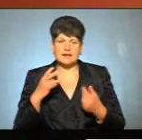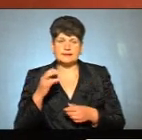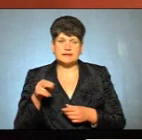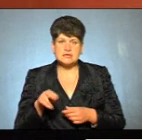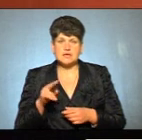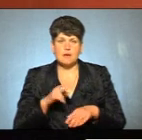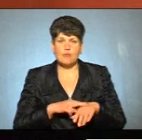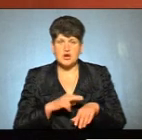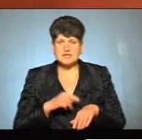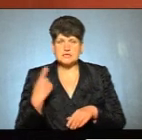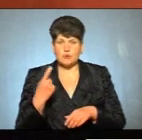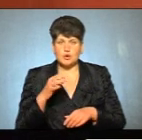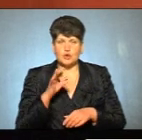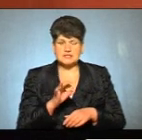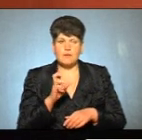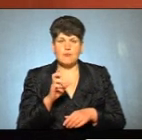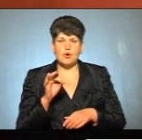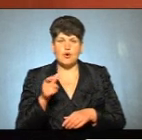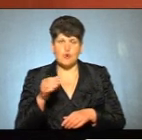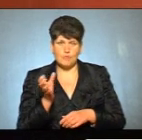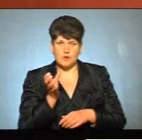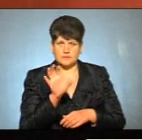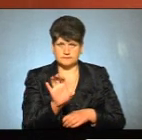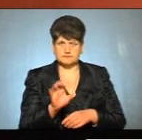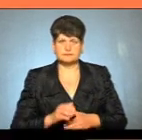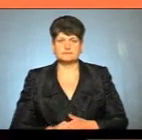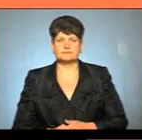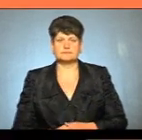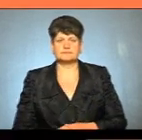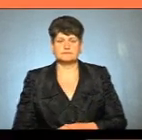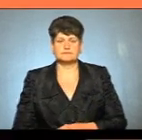області Олександр Богомол. Давайте послухаємо, що він каже.